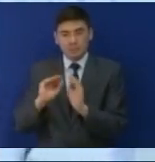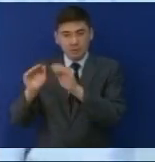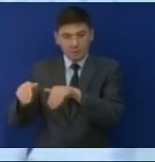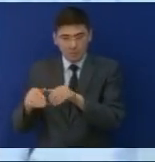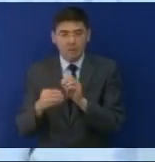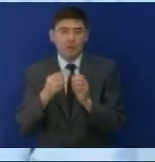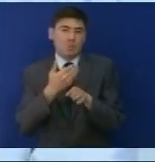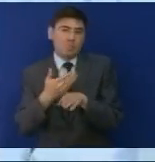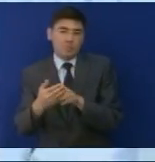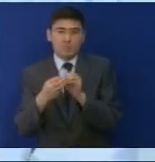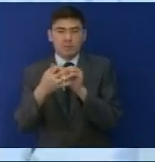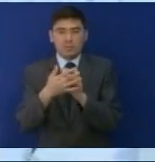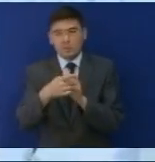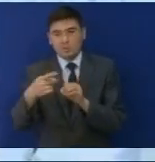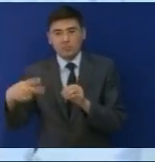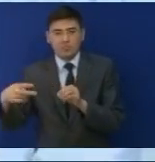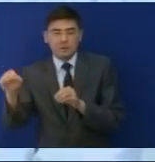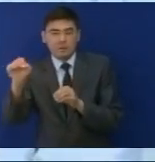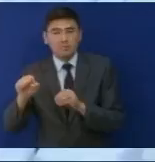с 15 по 25 августа.